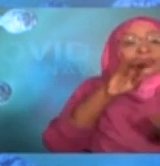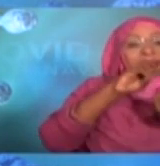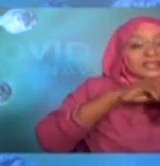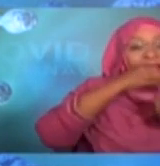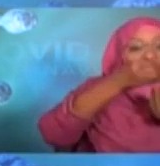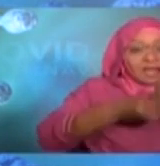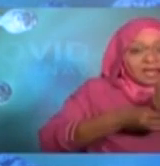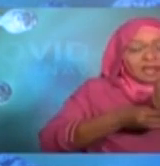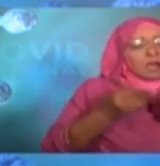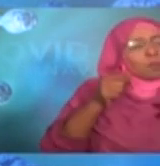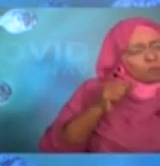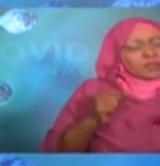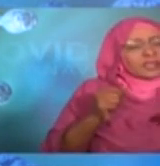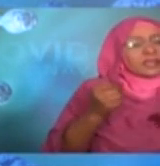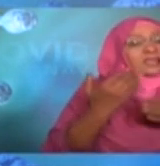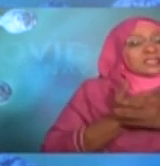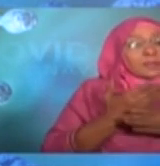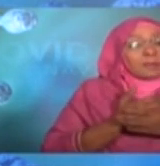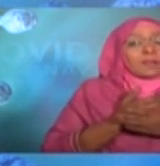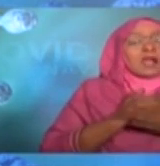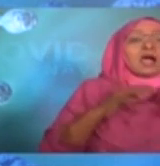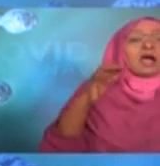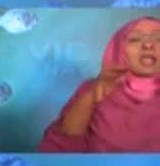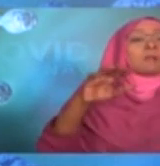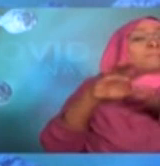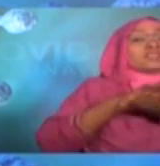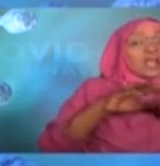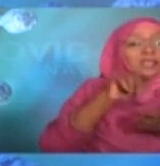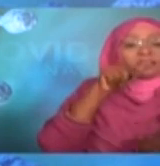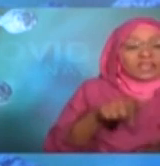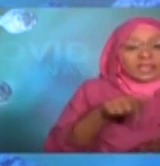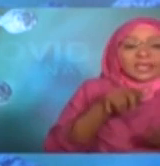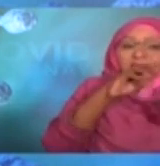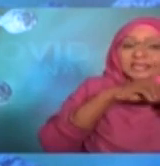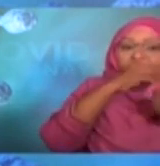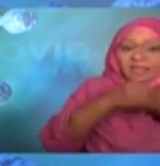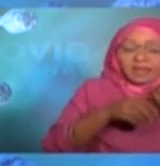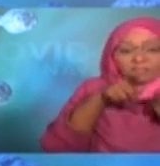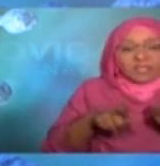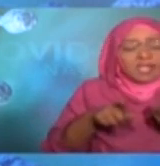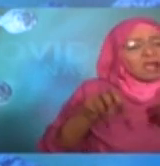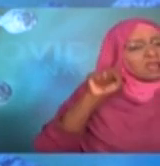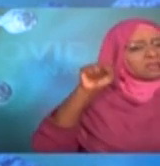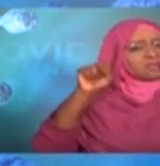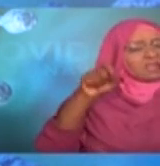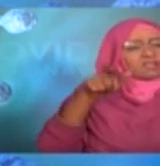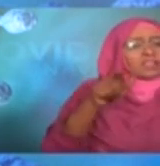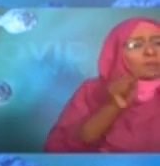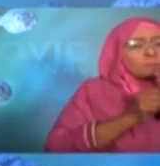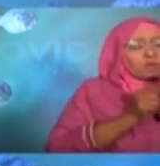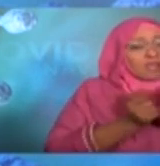عندها علاقة بالأحداث، لأن الأحداث دي وفرت تجمعات كبيرة سواء كان أثناء عمليات الاحتجاج أو في بيوت العزاء،